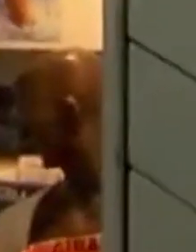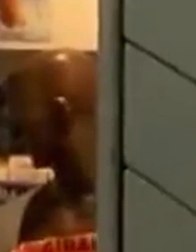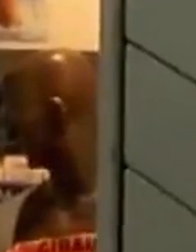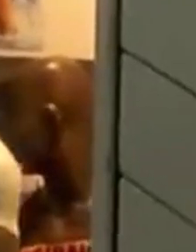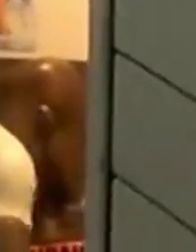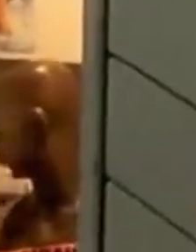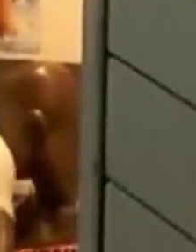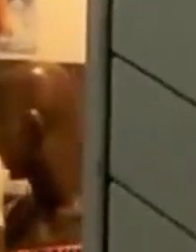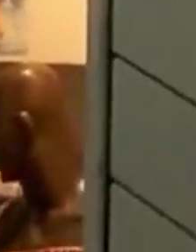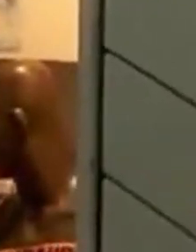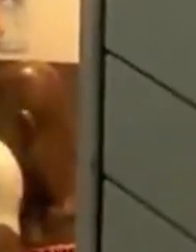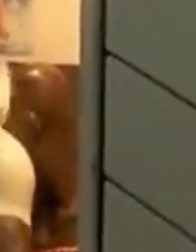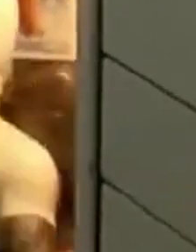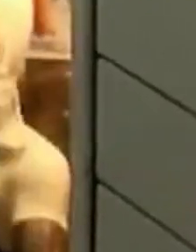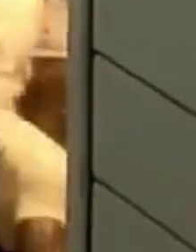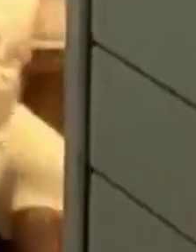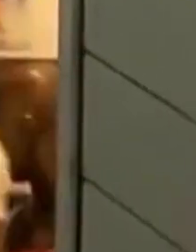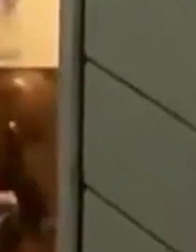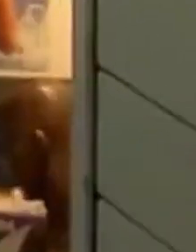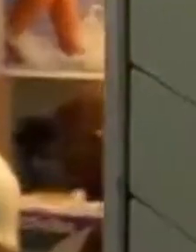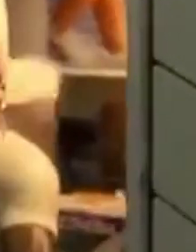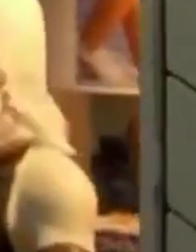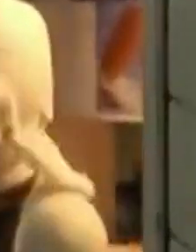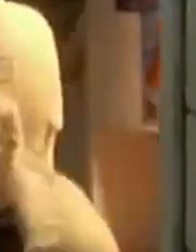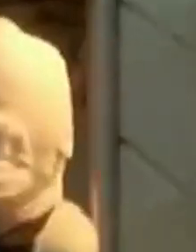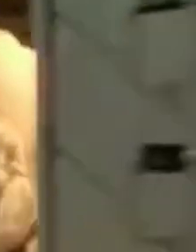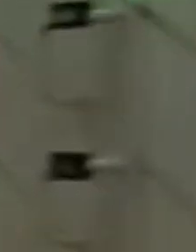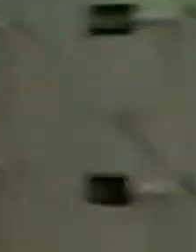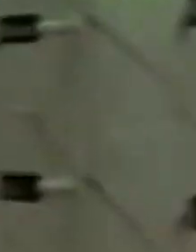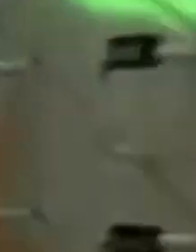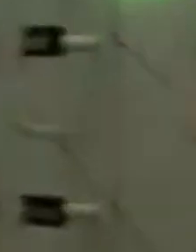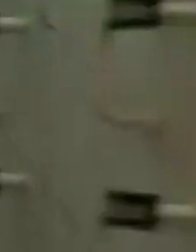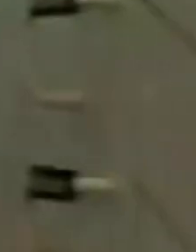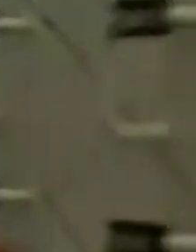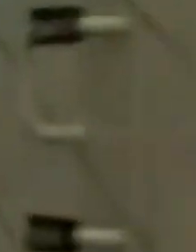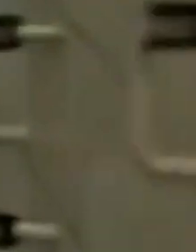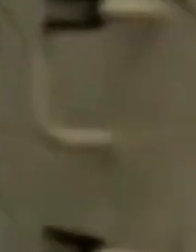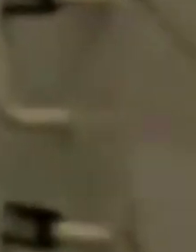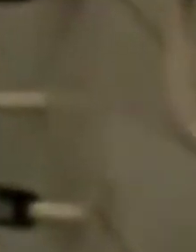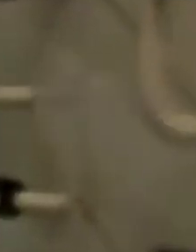C'est à moi que tu parles, hein. C'est à moi que tu parles, c'est à moi.